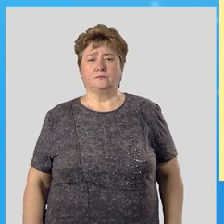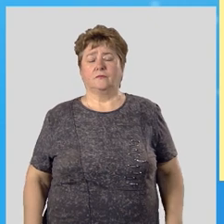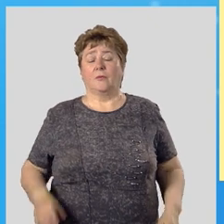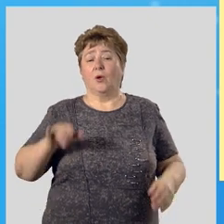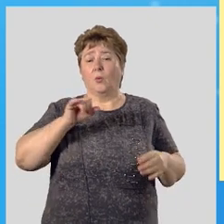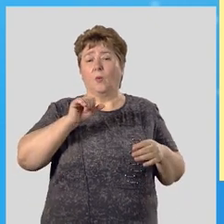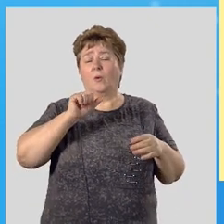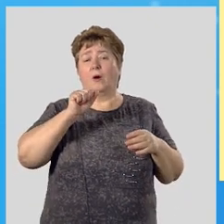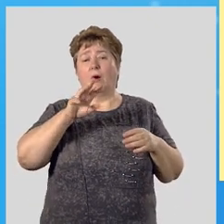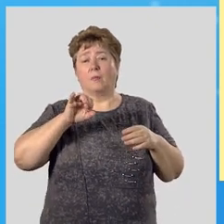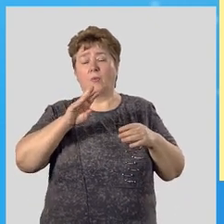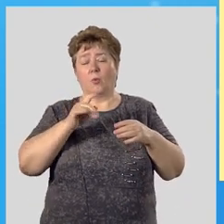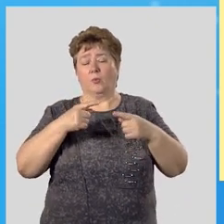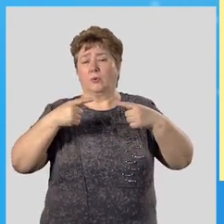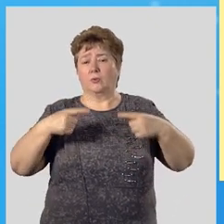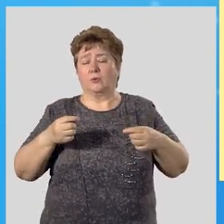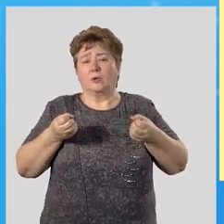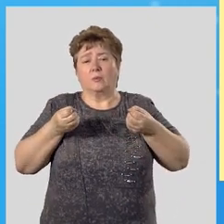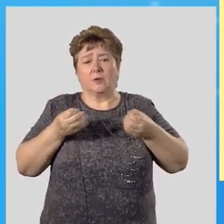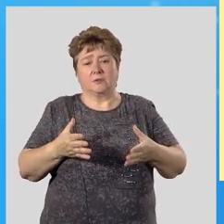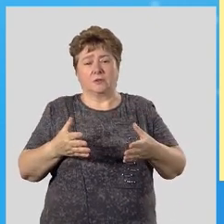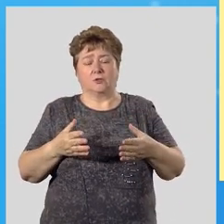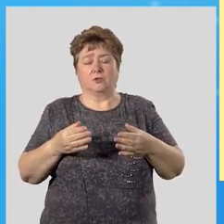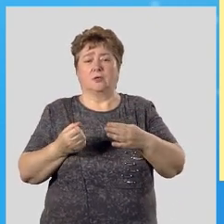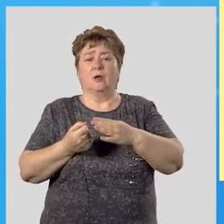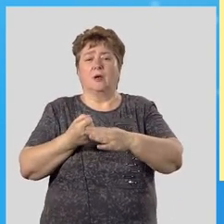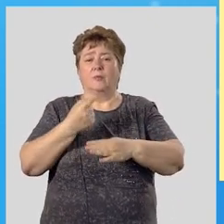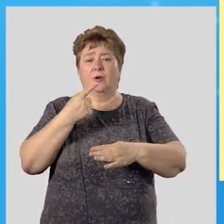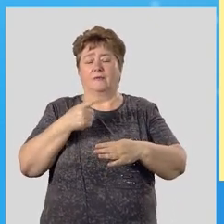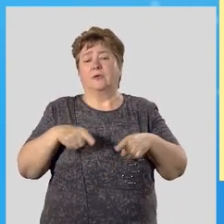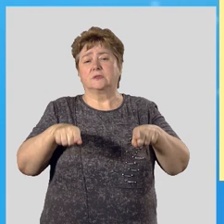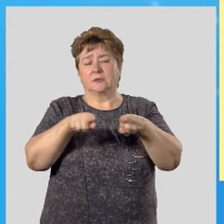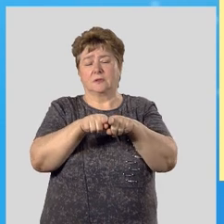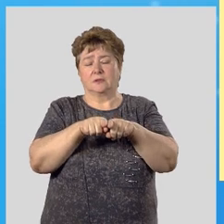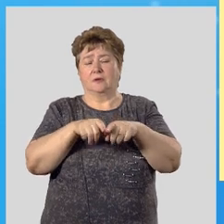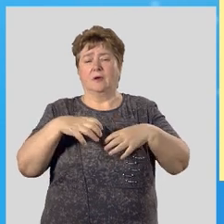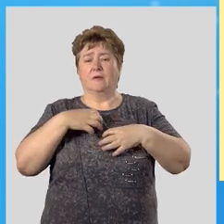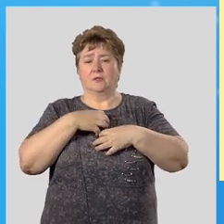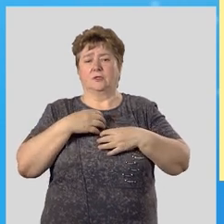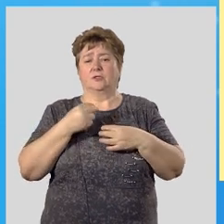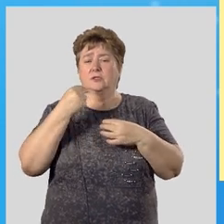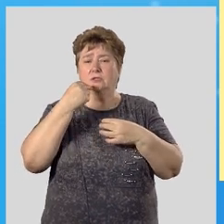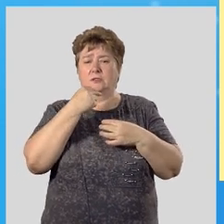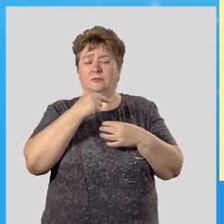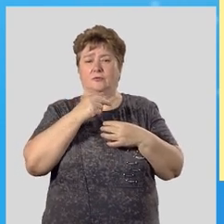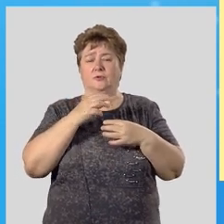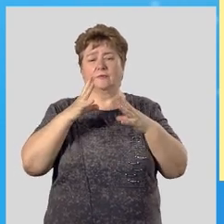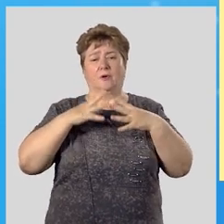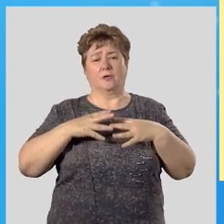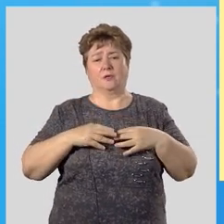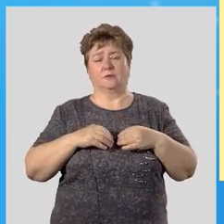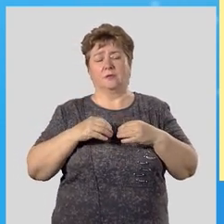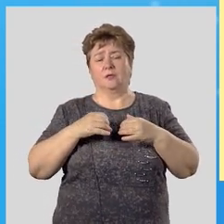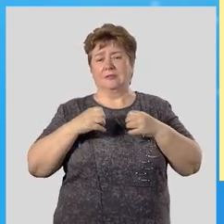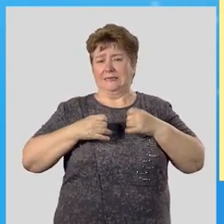У амебы и других простейших проявляется также важнейшее свойство живого организма